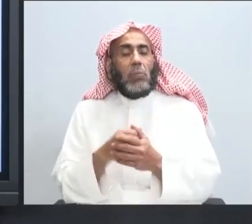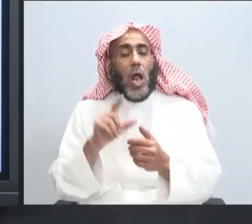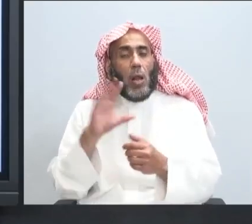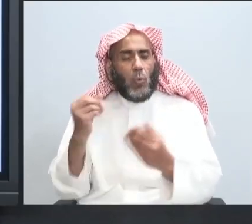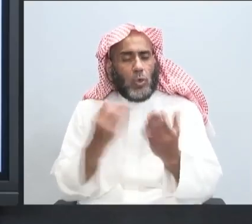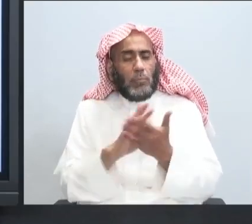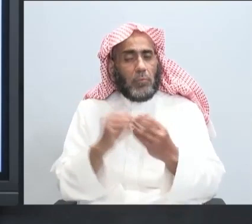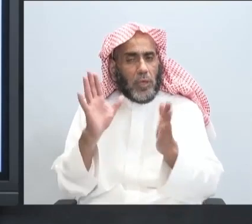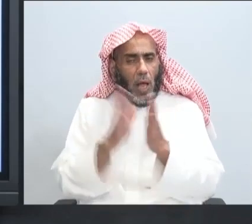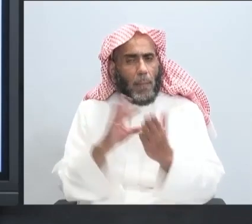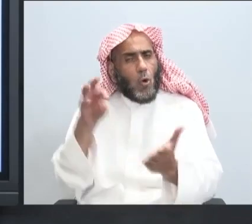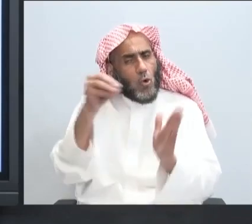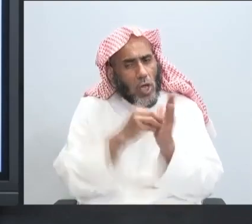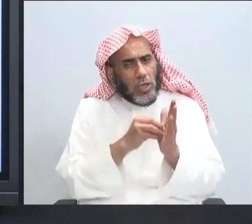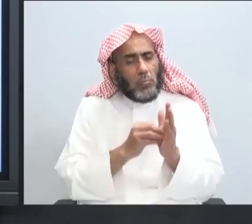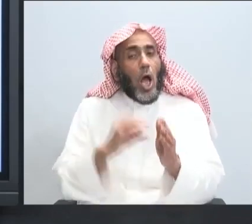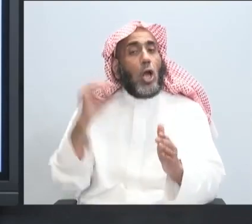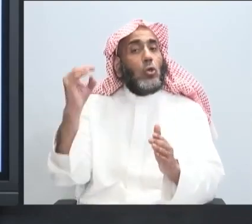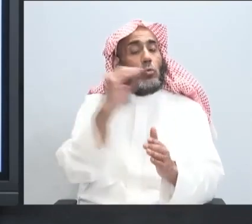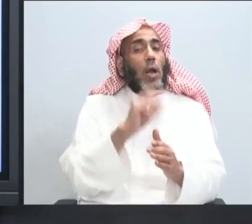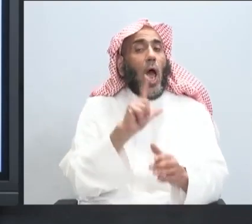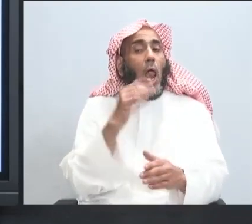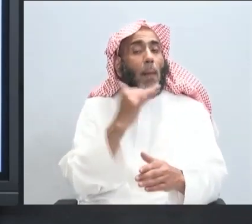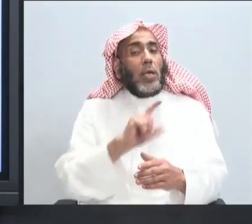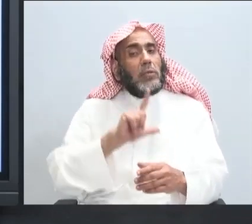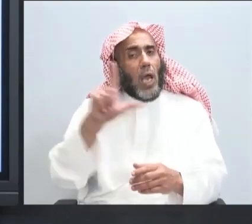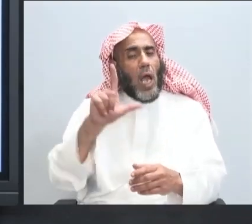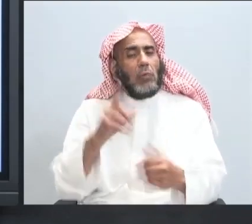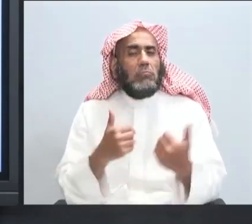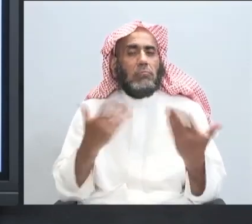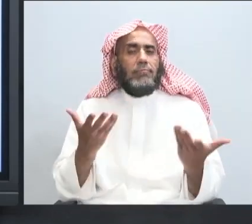المعجم كتاب يجمع الجمل العربية الصحيحة،